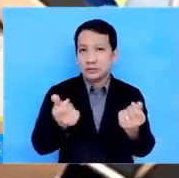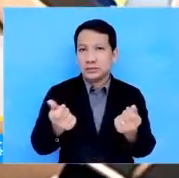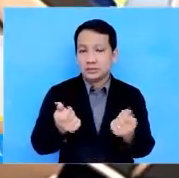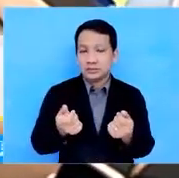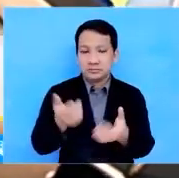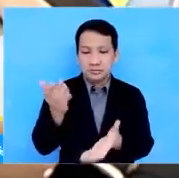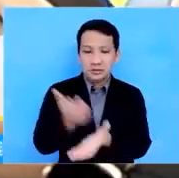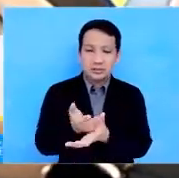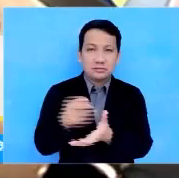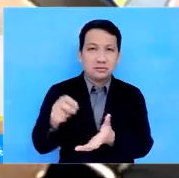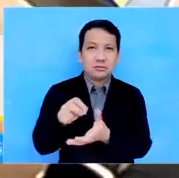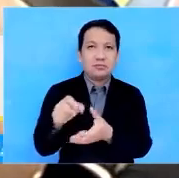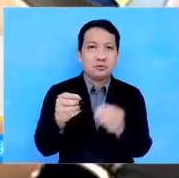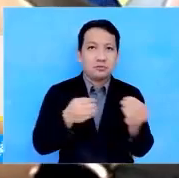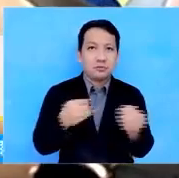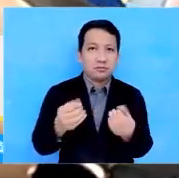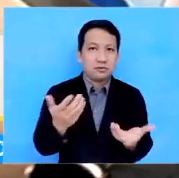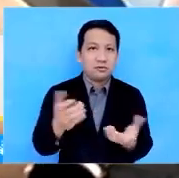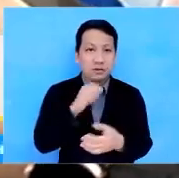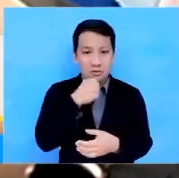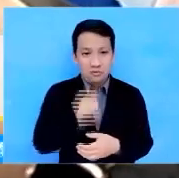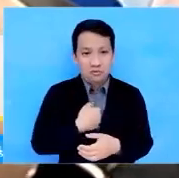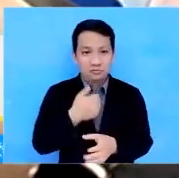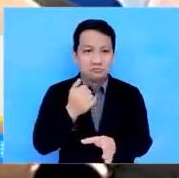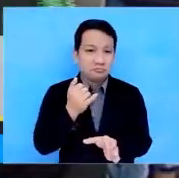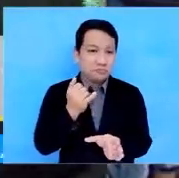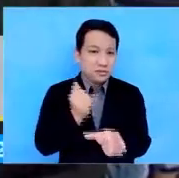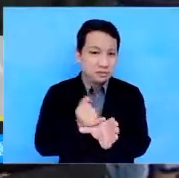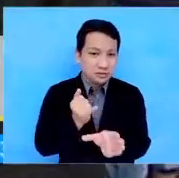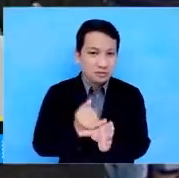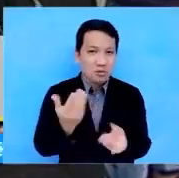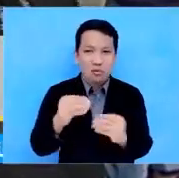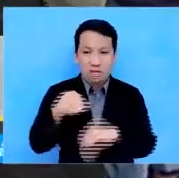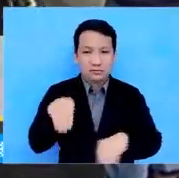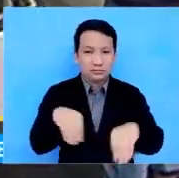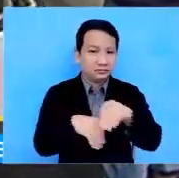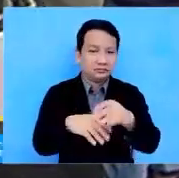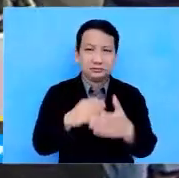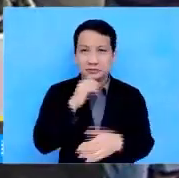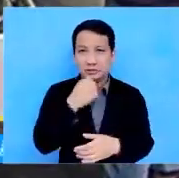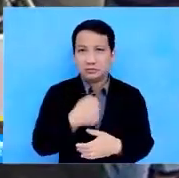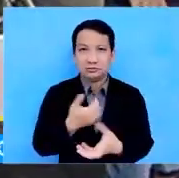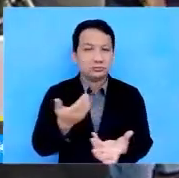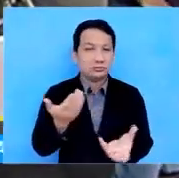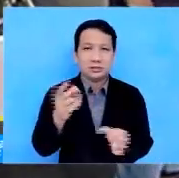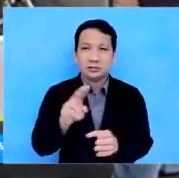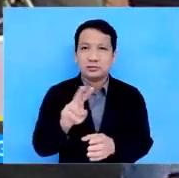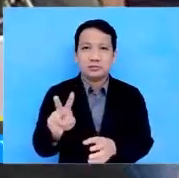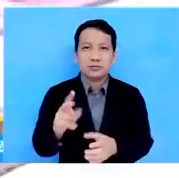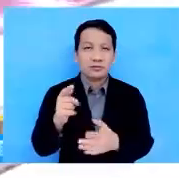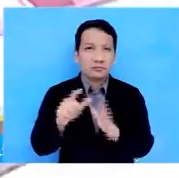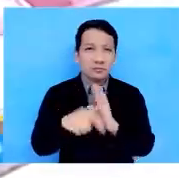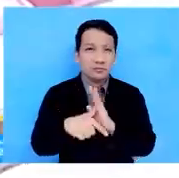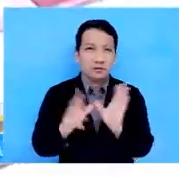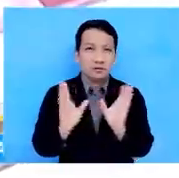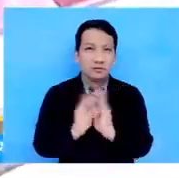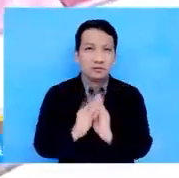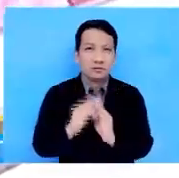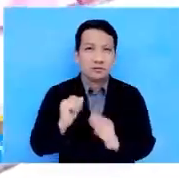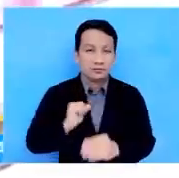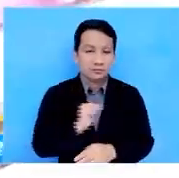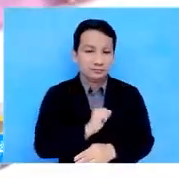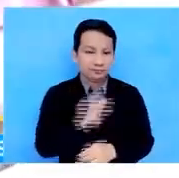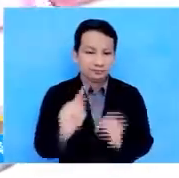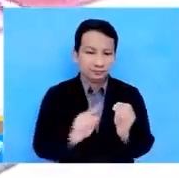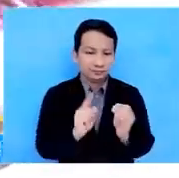yung operations ng mga lumang sasakyan pero wala namang kapalit. Mamaya, may nakatakdang pagdinig sa Senado kaugnay pa